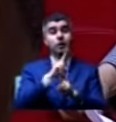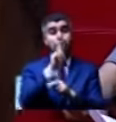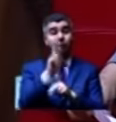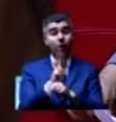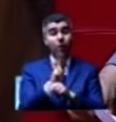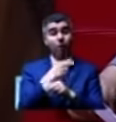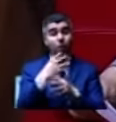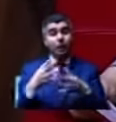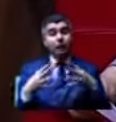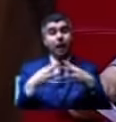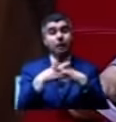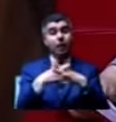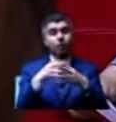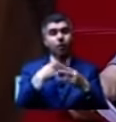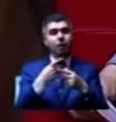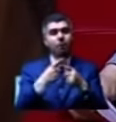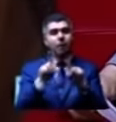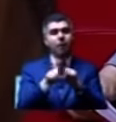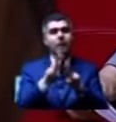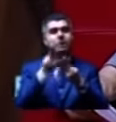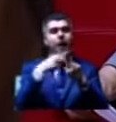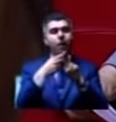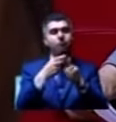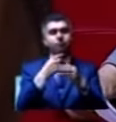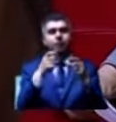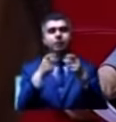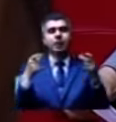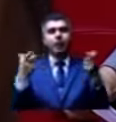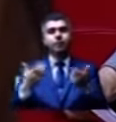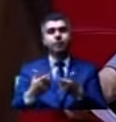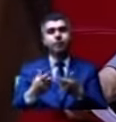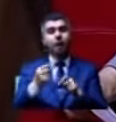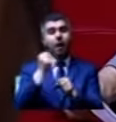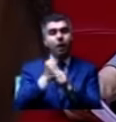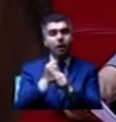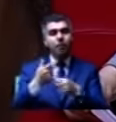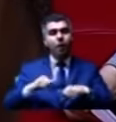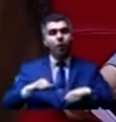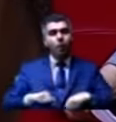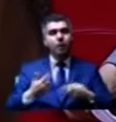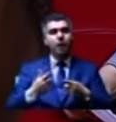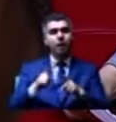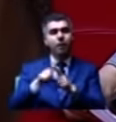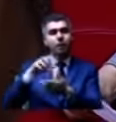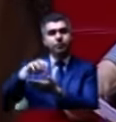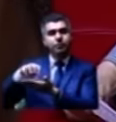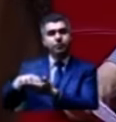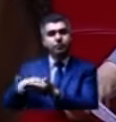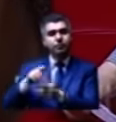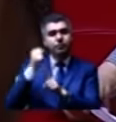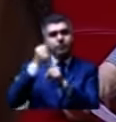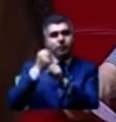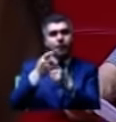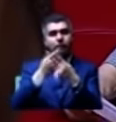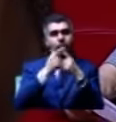التضامن فهو واسع والأجوبة كثيرة. هناك أعمال تقوم بها الوزارة، هناك أعمال تقوم بها الوكالة التنمية الاجتماعية، وهناك أعمال يقوم